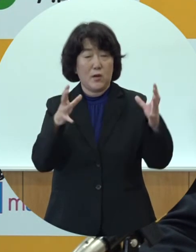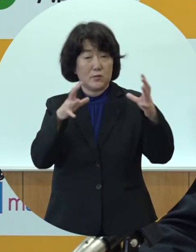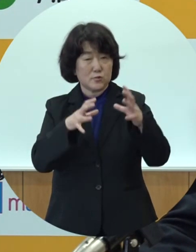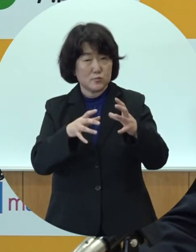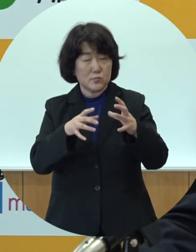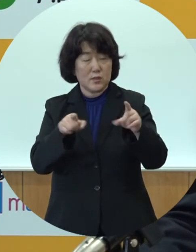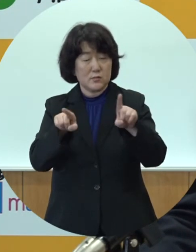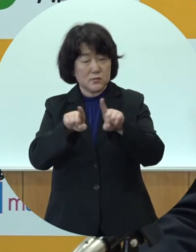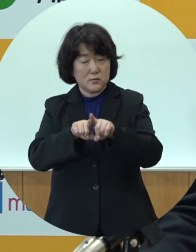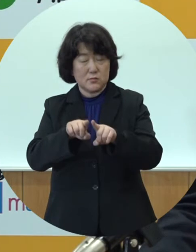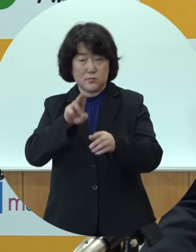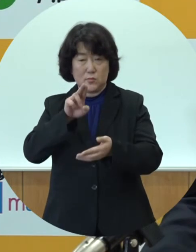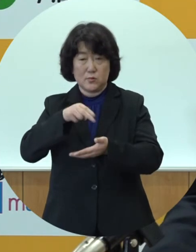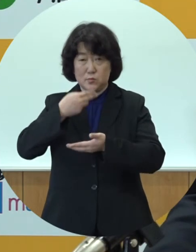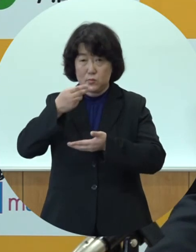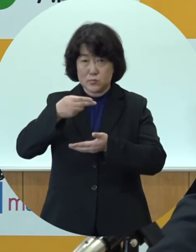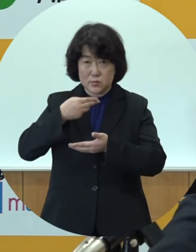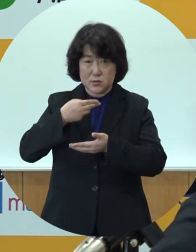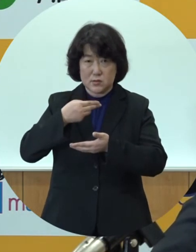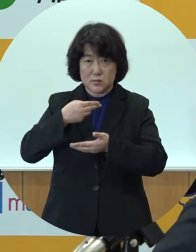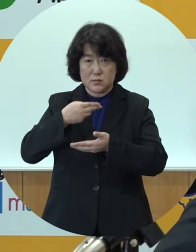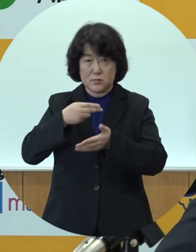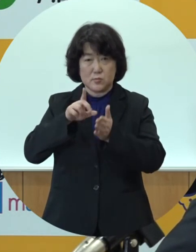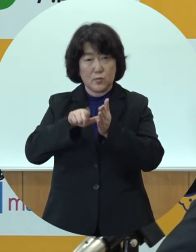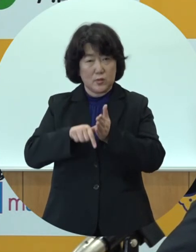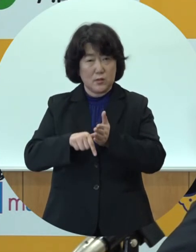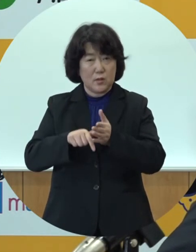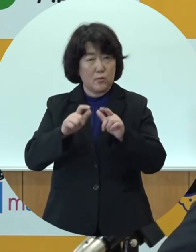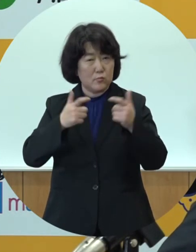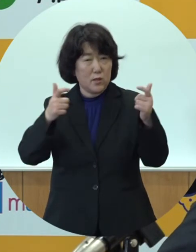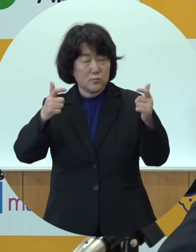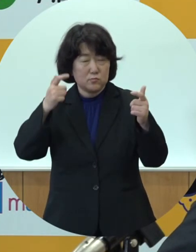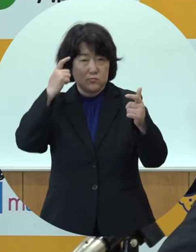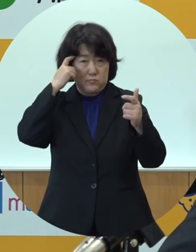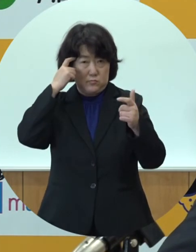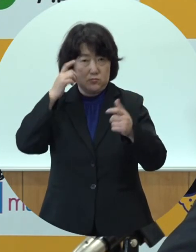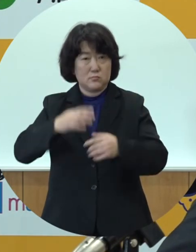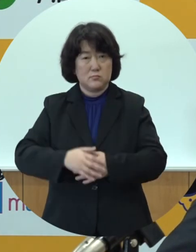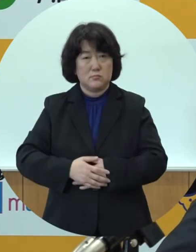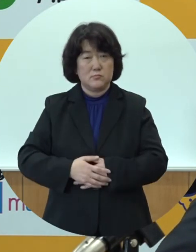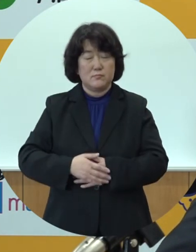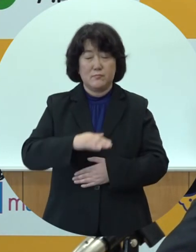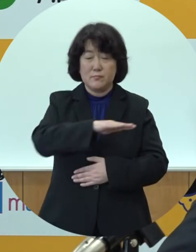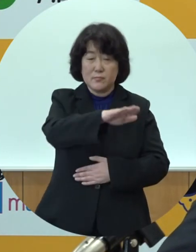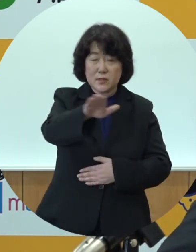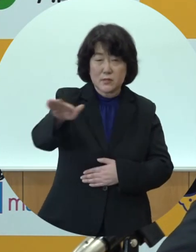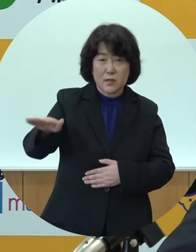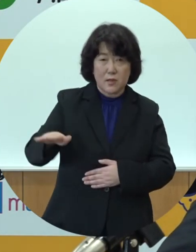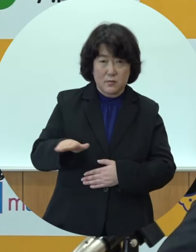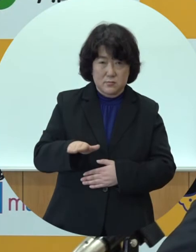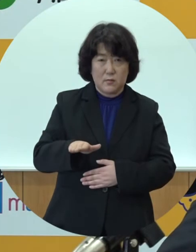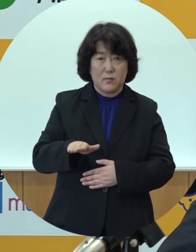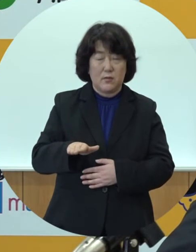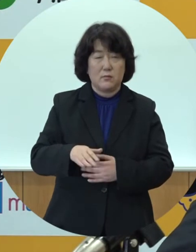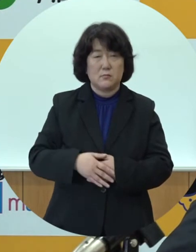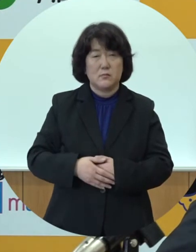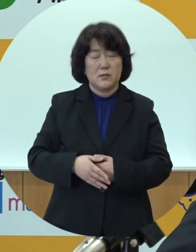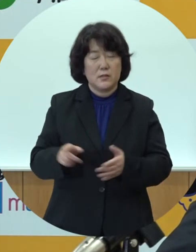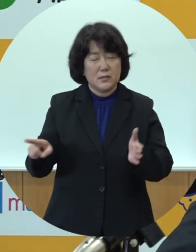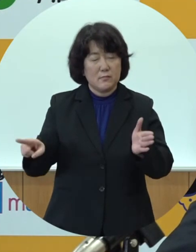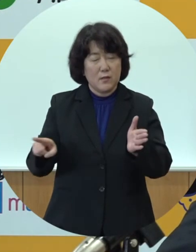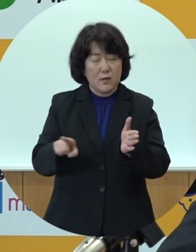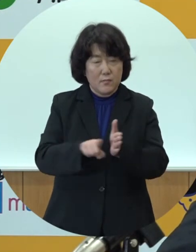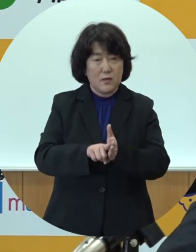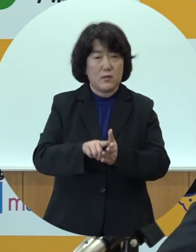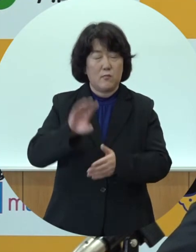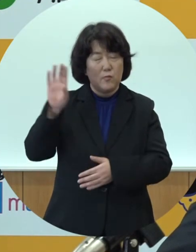一緒に食事をする機会が増えてくる時期になってまいります。市民の皆様におかれましては、これまでも何